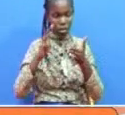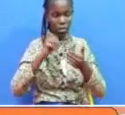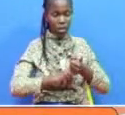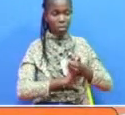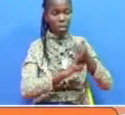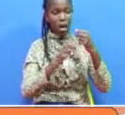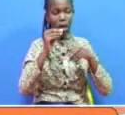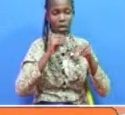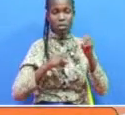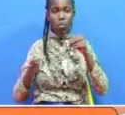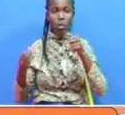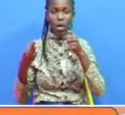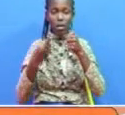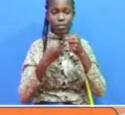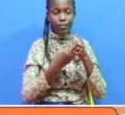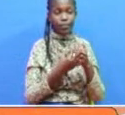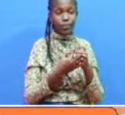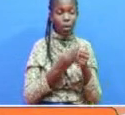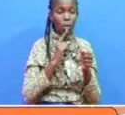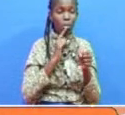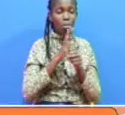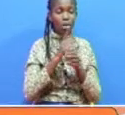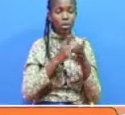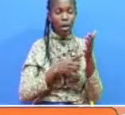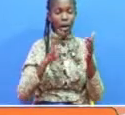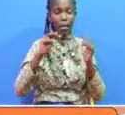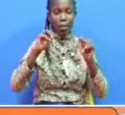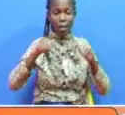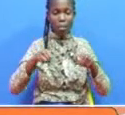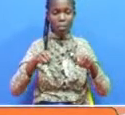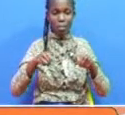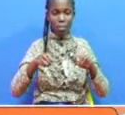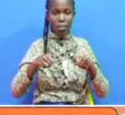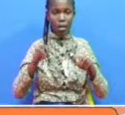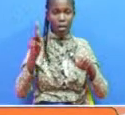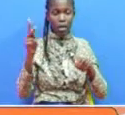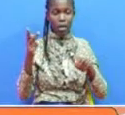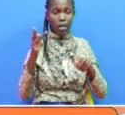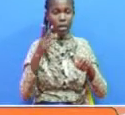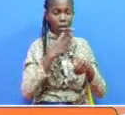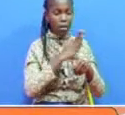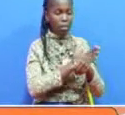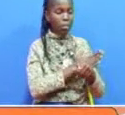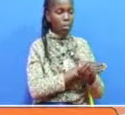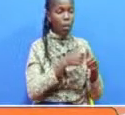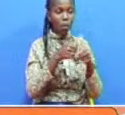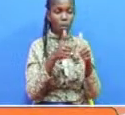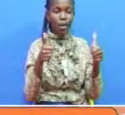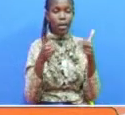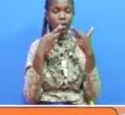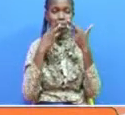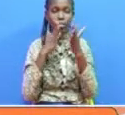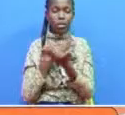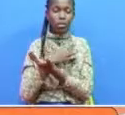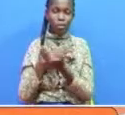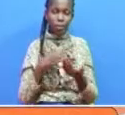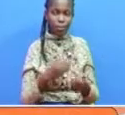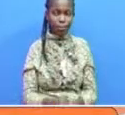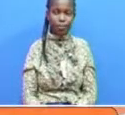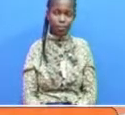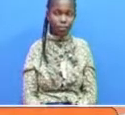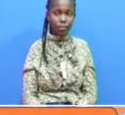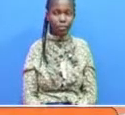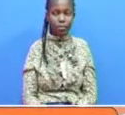usa kwa nini munine ukite mayadha nakana ni mwoma tonya kutuwa isia dhia Kenya undu ubailite. Joseph Kideka nukutuelesia.